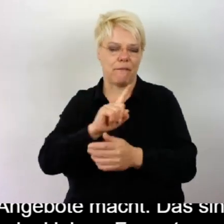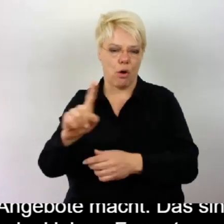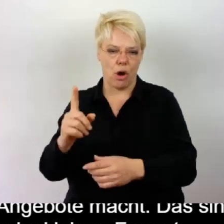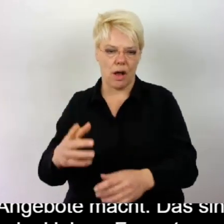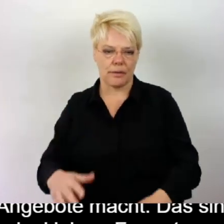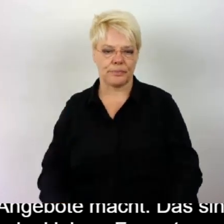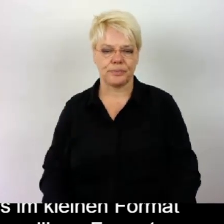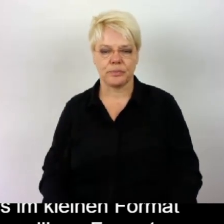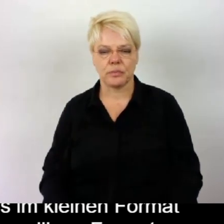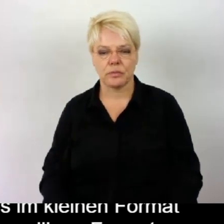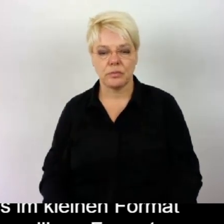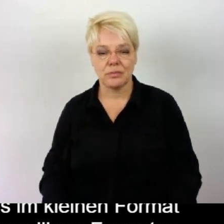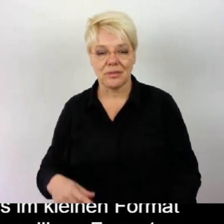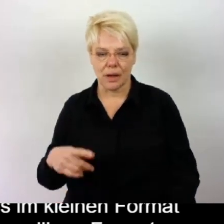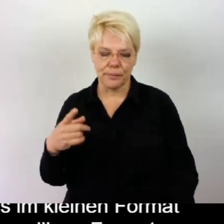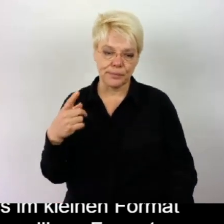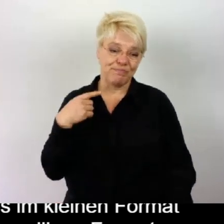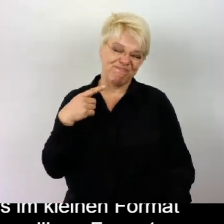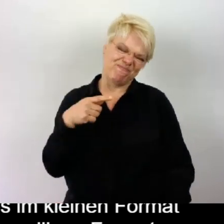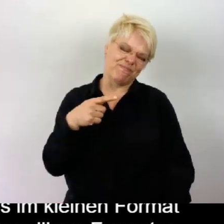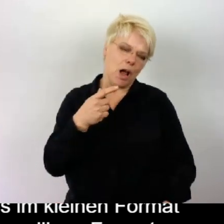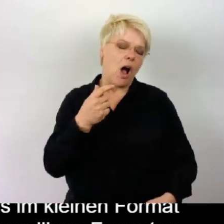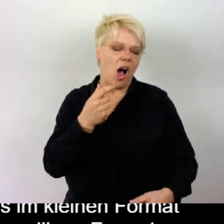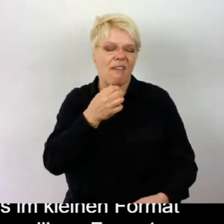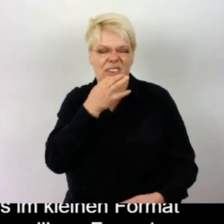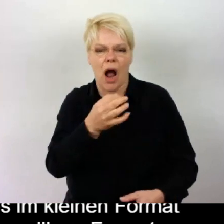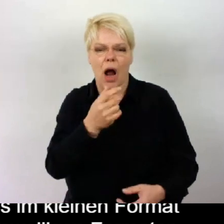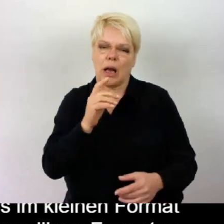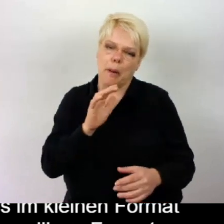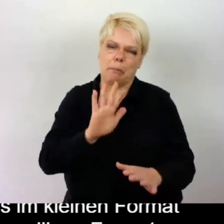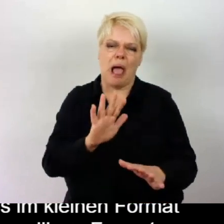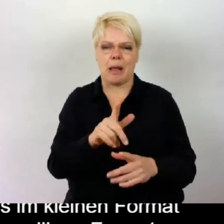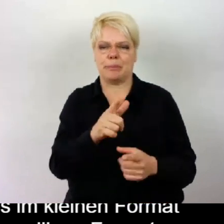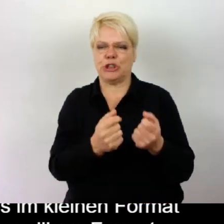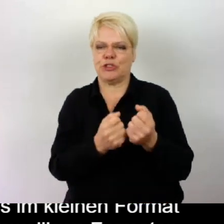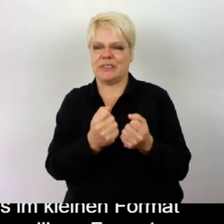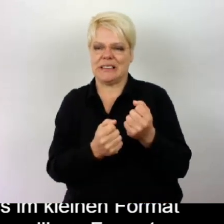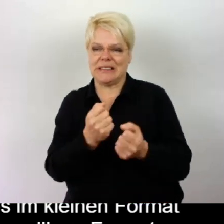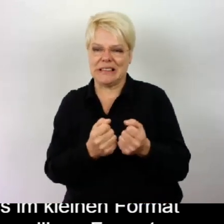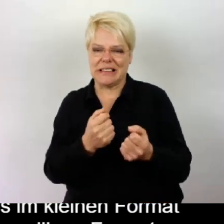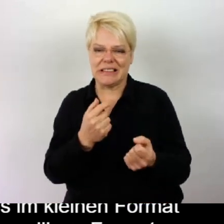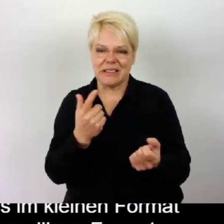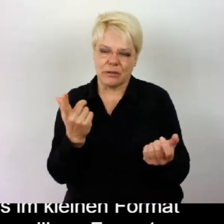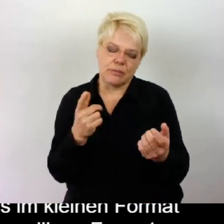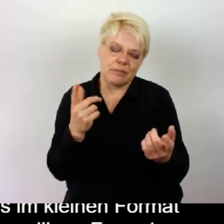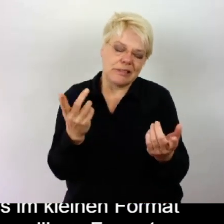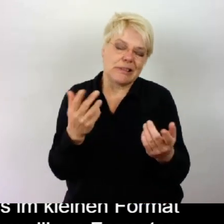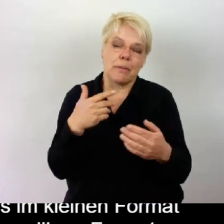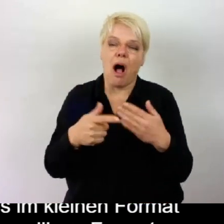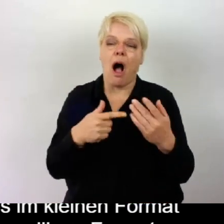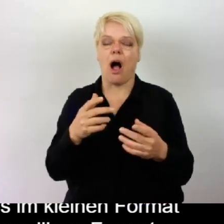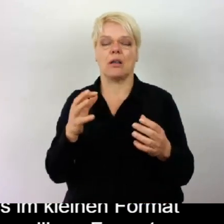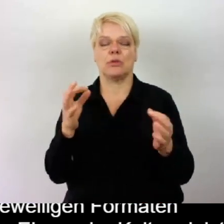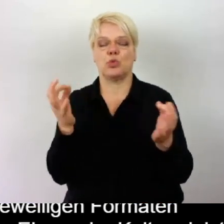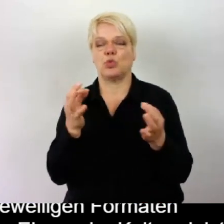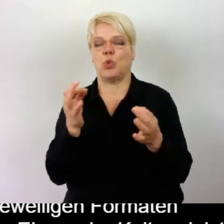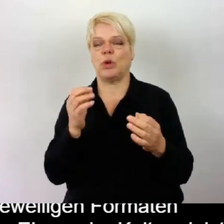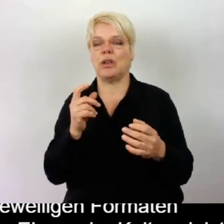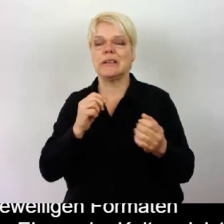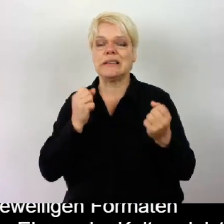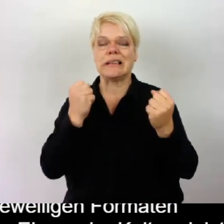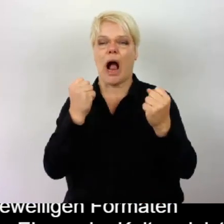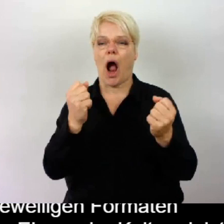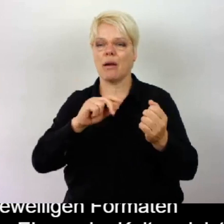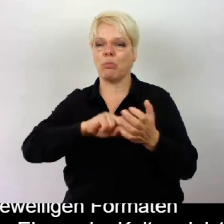Planungssicherheit. Das ist selbst ein Beschluss der Ministerpräsidentenkonferenz, der normalerweise wirklich eine universelle Gültigkeit hat,